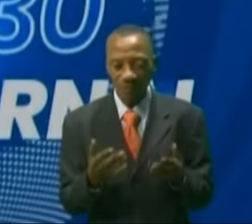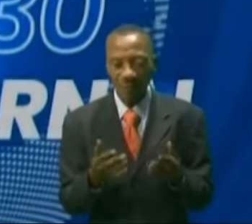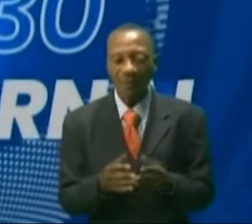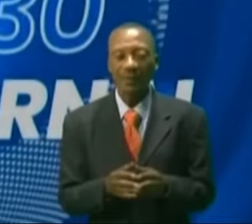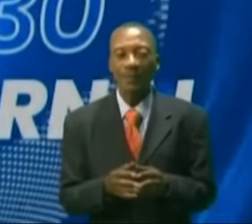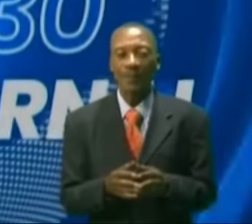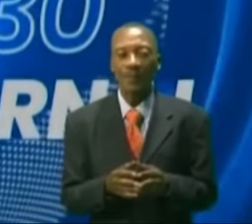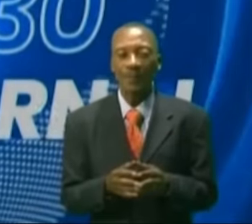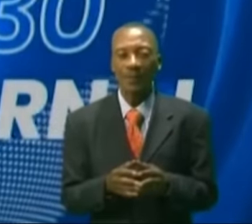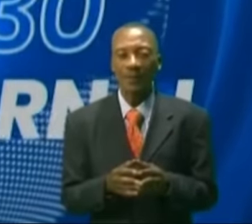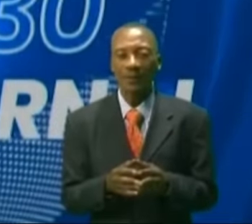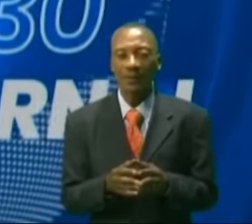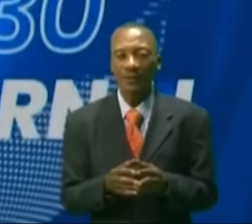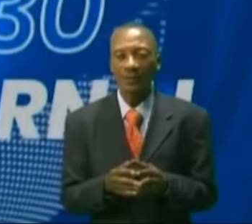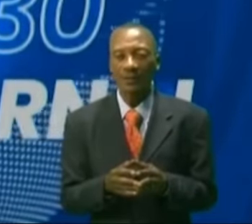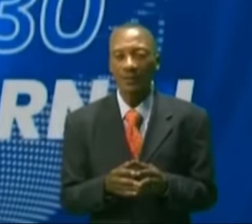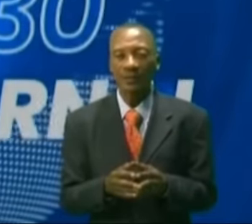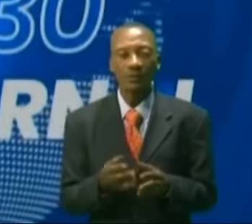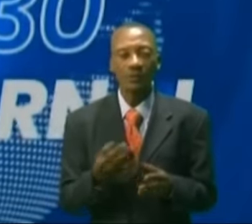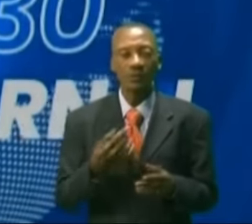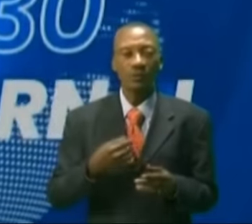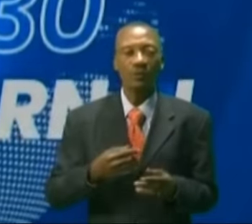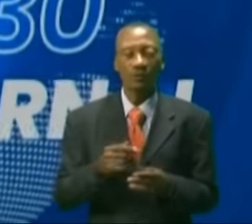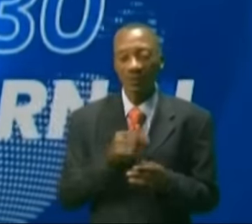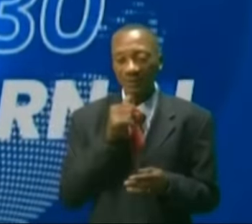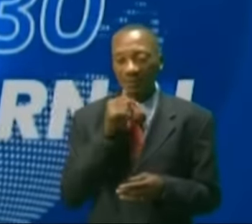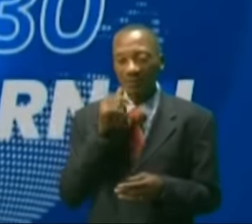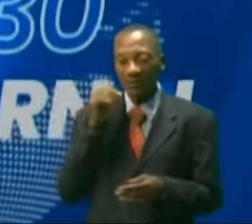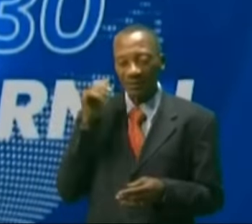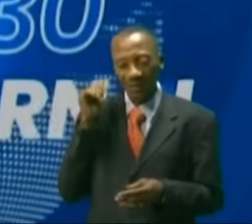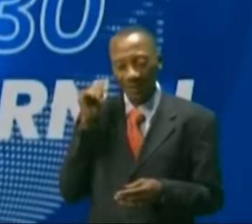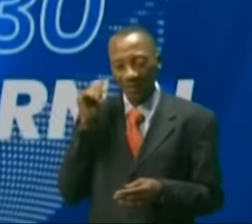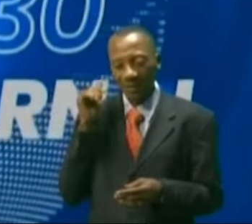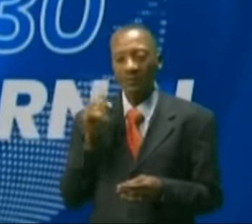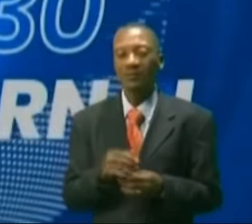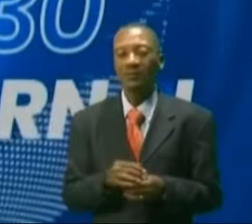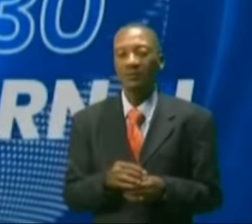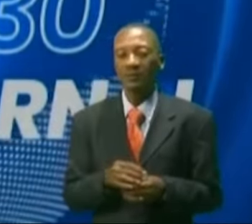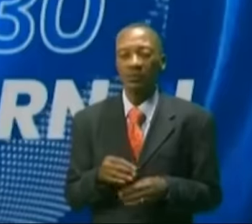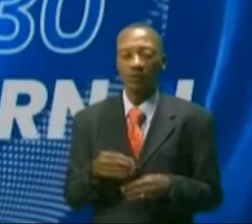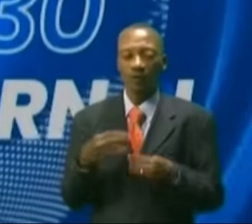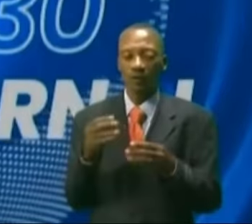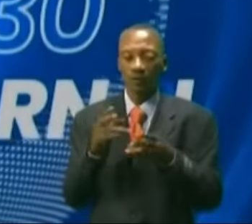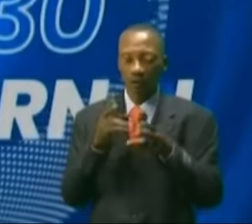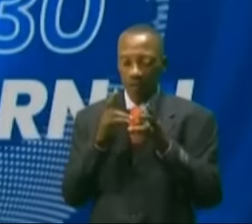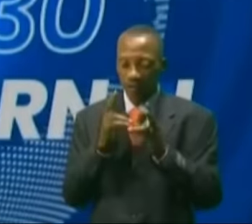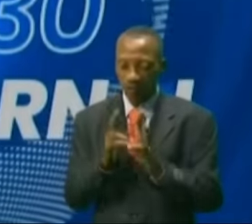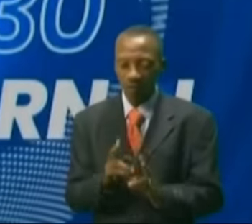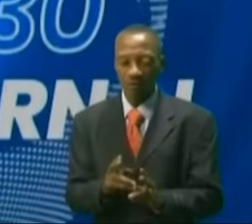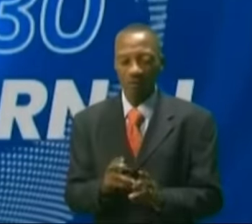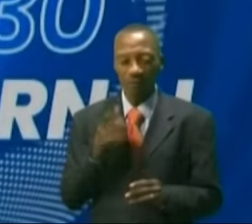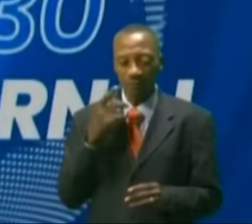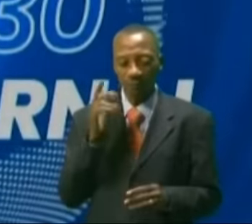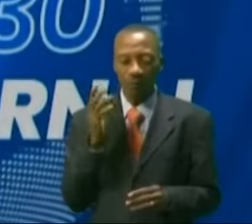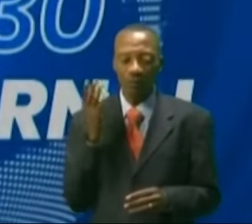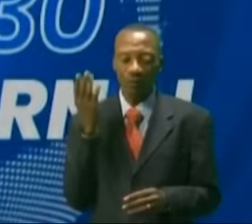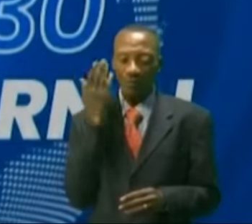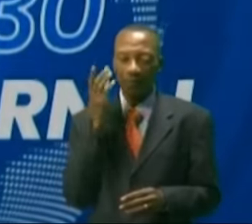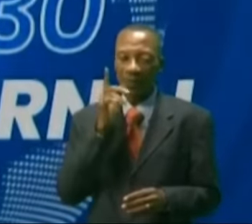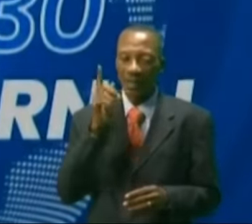reçu les derniers hommages hier à la cathédrale Notre-Dame du Congo en présence de sa